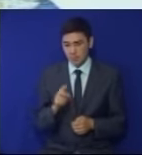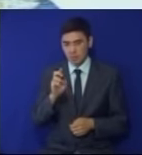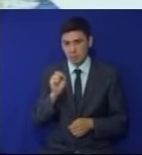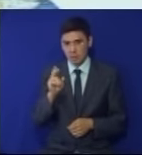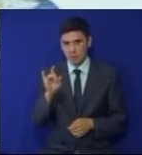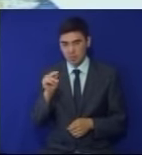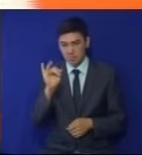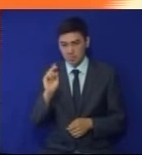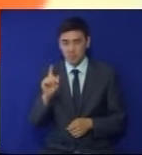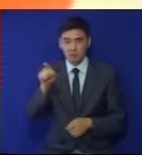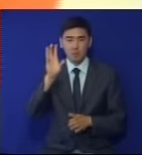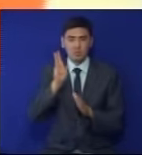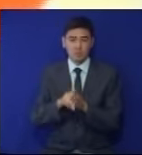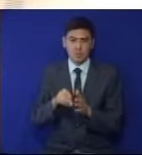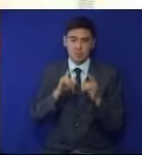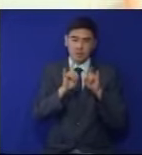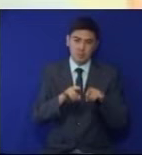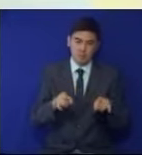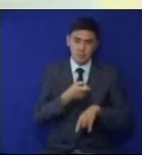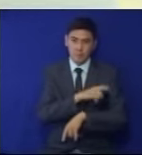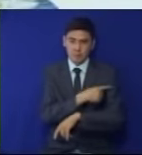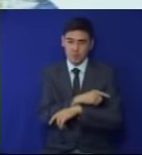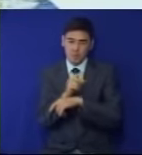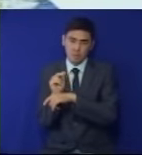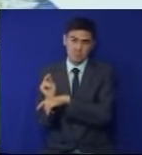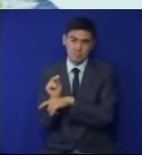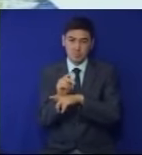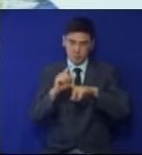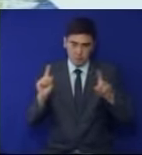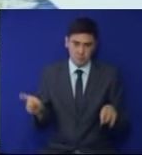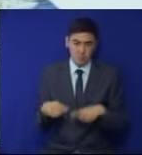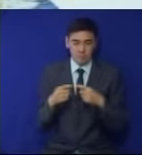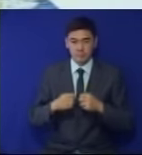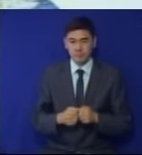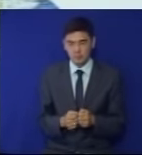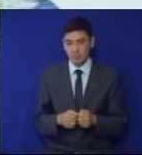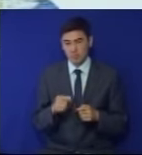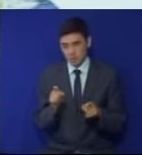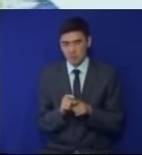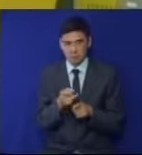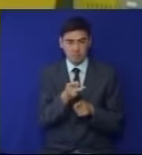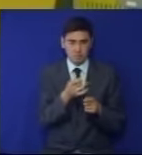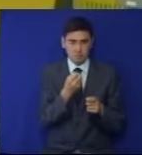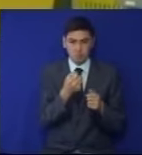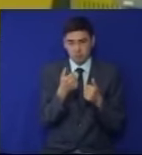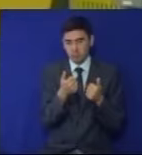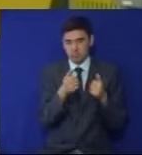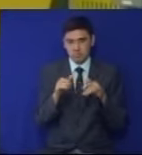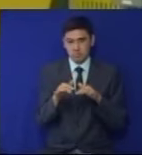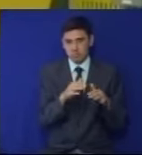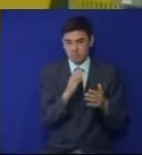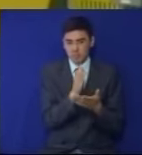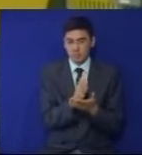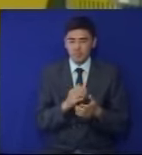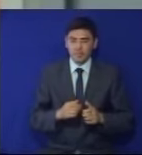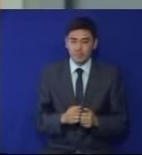Бақшықтағы балабақша мен Әуезов кентіндегі амбулаторияны жөндеп берді. Ауданымыз үшін көптеген игі істер жасауда. Тау-кен байыту